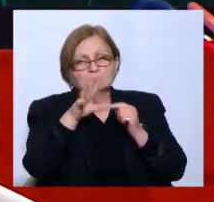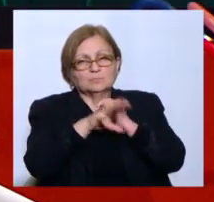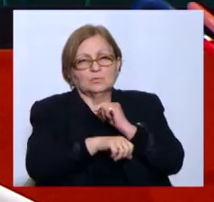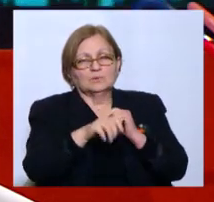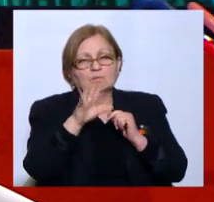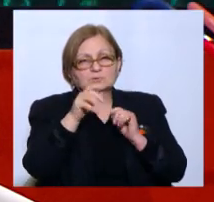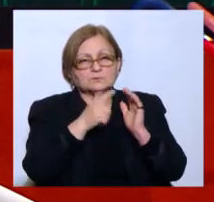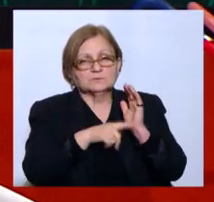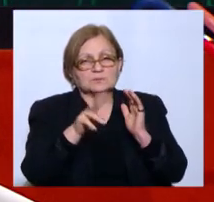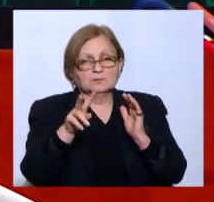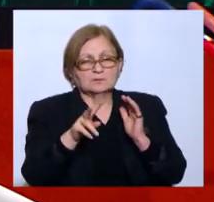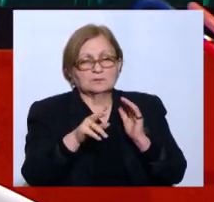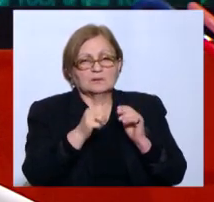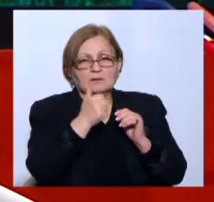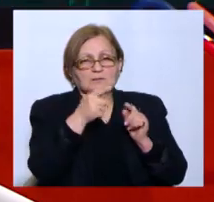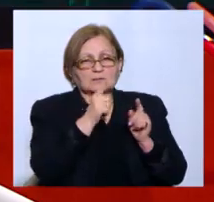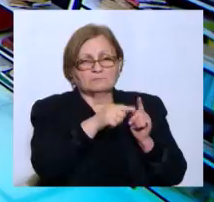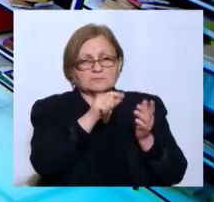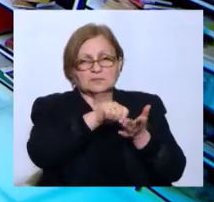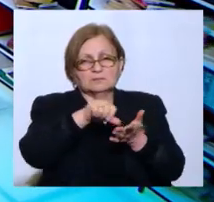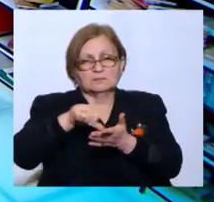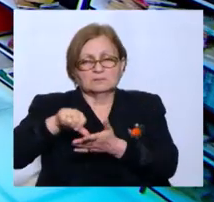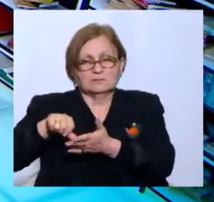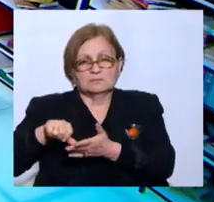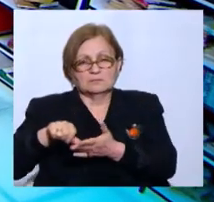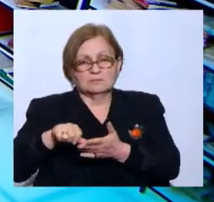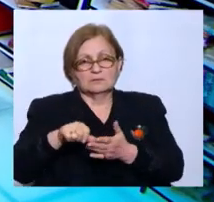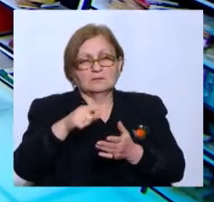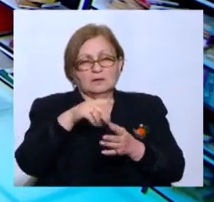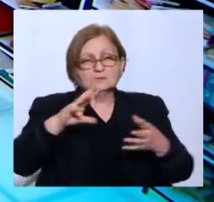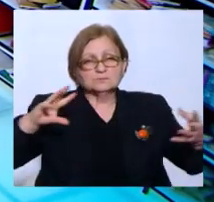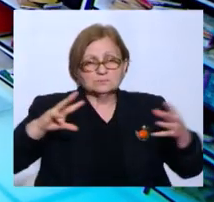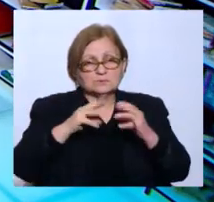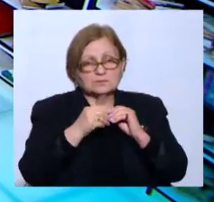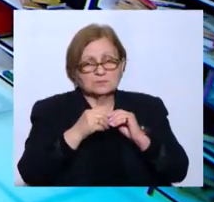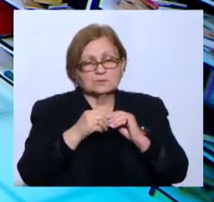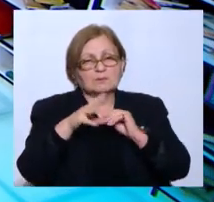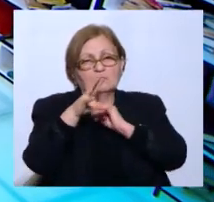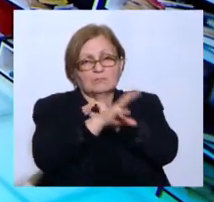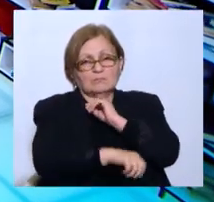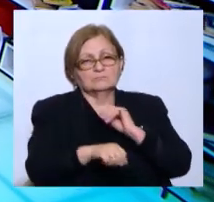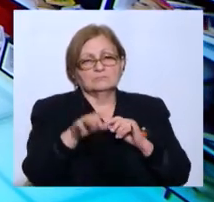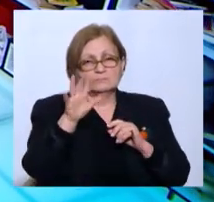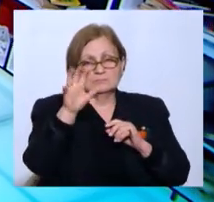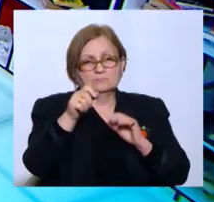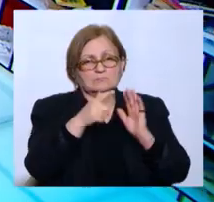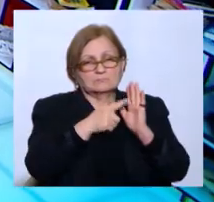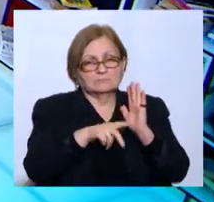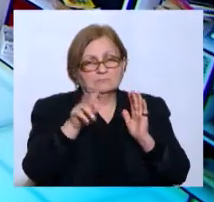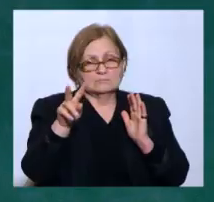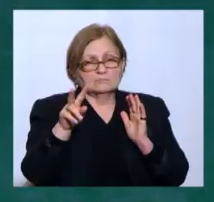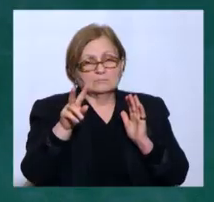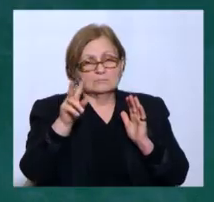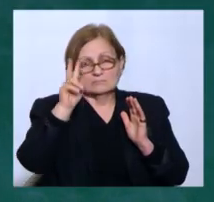572. ესე იგი, ჩვენ ვიცით, რომ რამოდენიმე წევრია n-ცალი წევრი შეიკრიბა და პასუხად მივიღეთ 572, მაგრამ